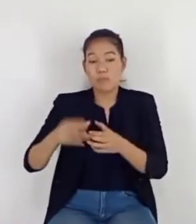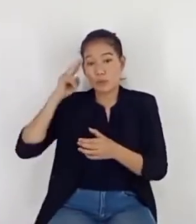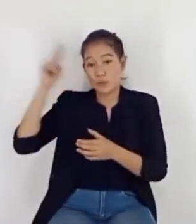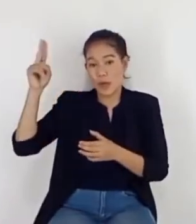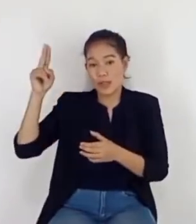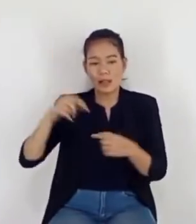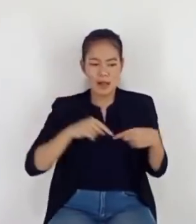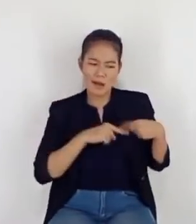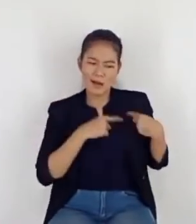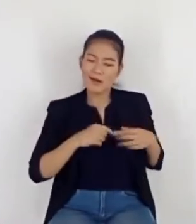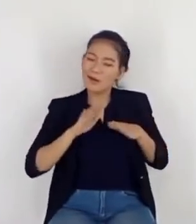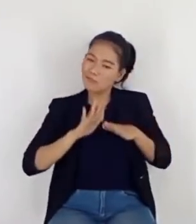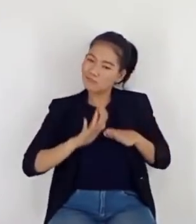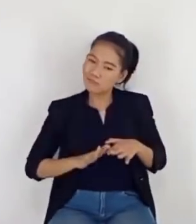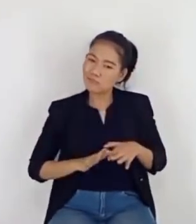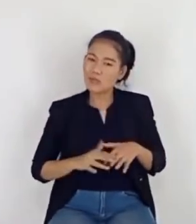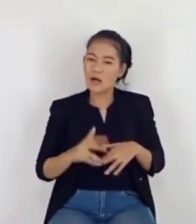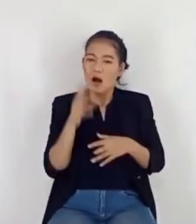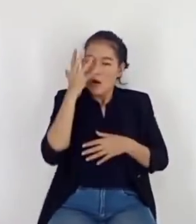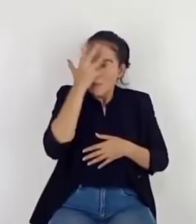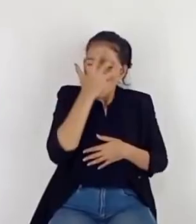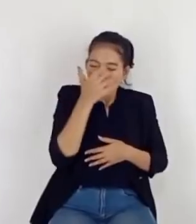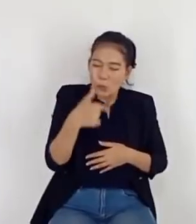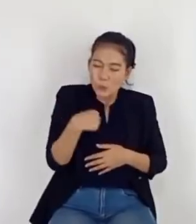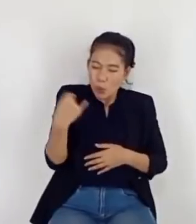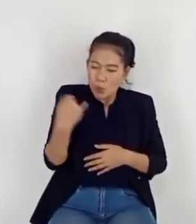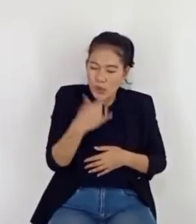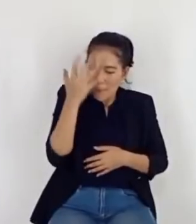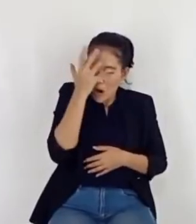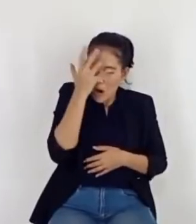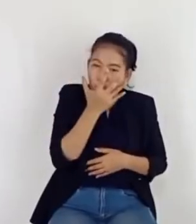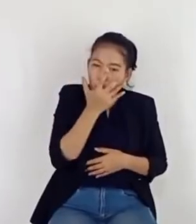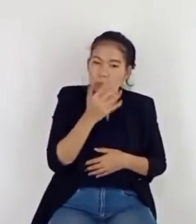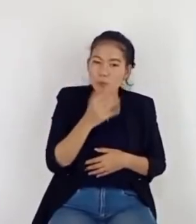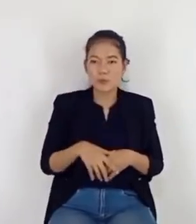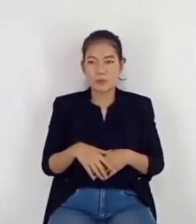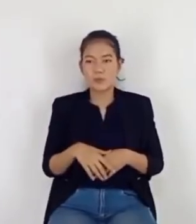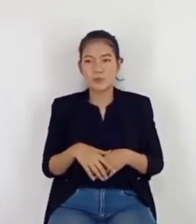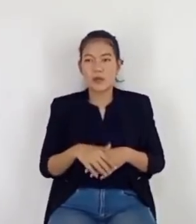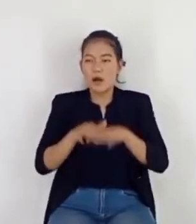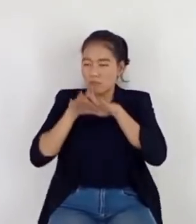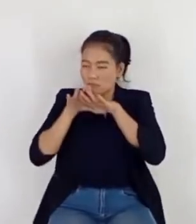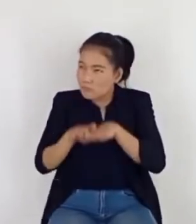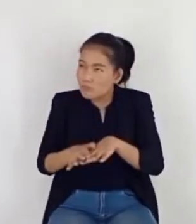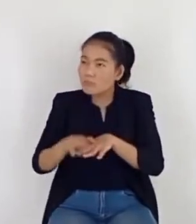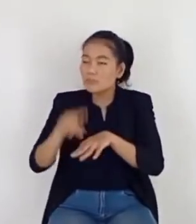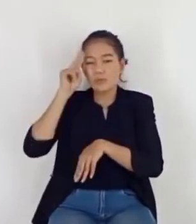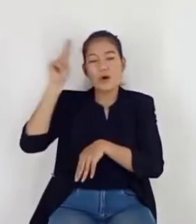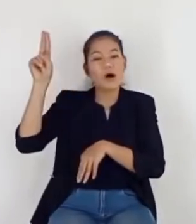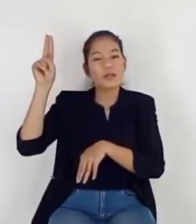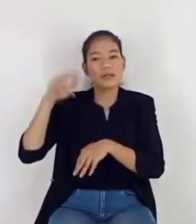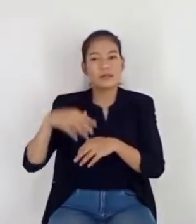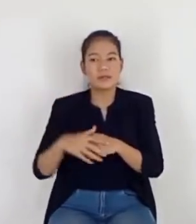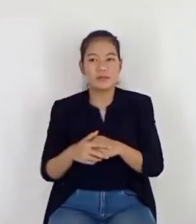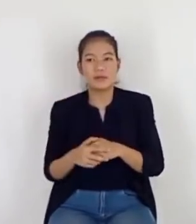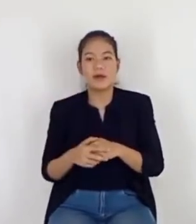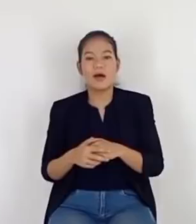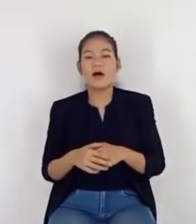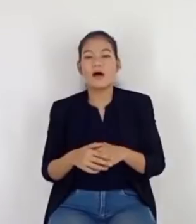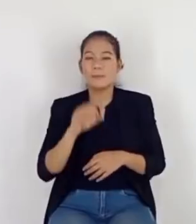rendah hati, merasa malu dengan dosa-dosanya, dan dia sujud menyembah Tuhan. Dan dia selalu mengatakan,